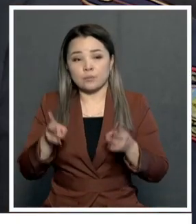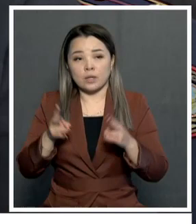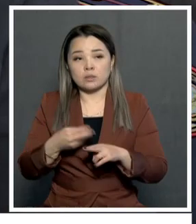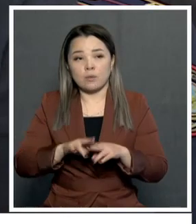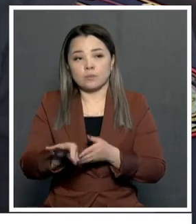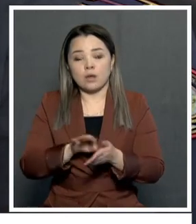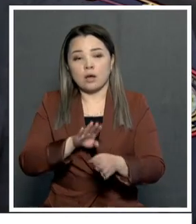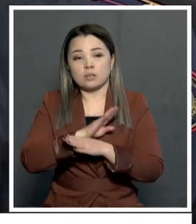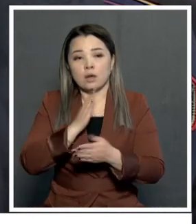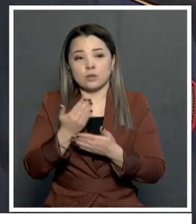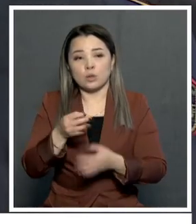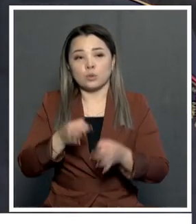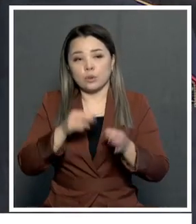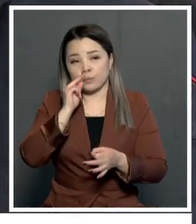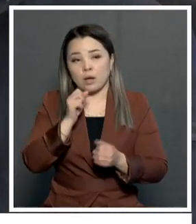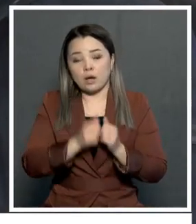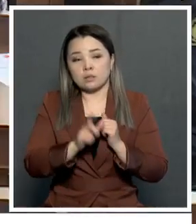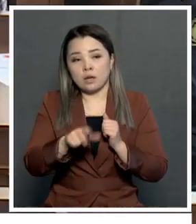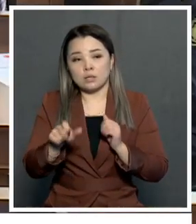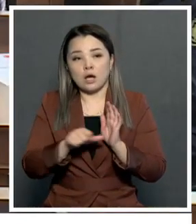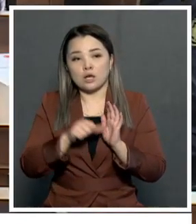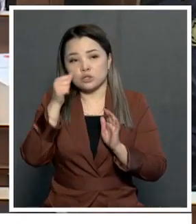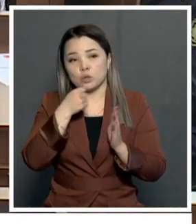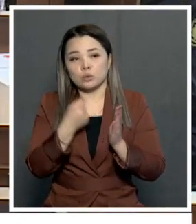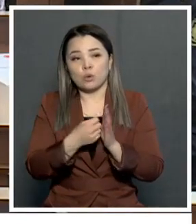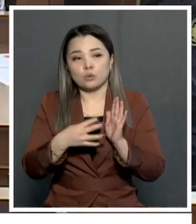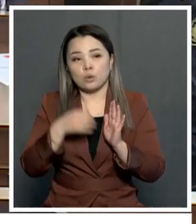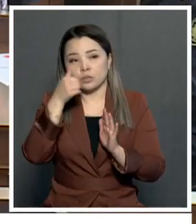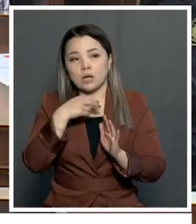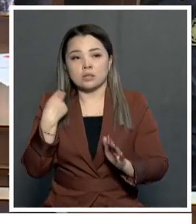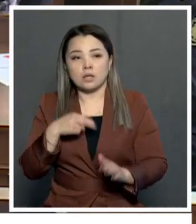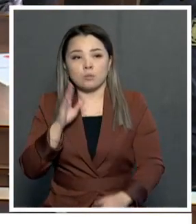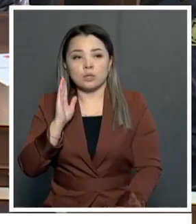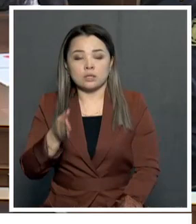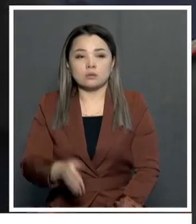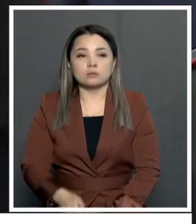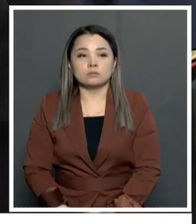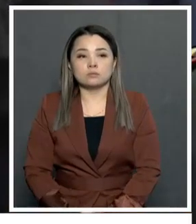жерде көз жұмды. Сотталушылардың әрқайсысы 6 жылдан 9 жылға дейін бас бостандығынан айырылды.